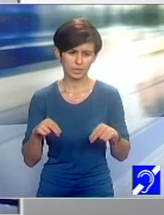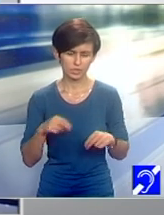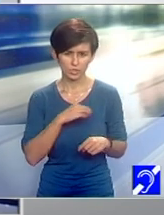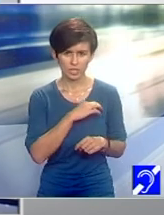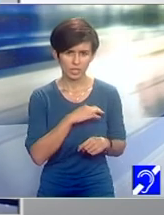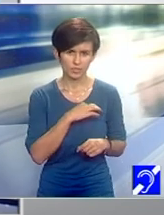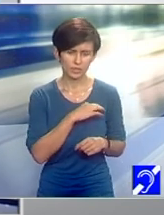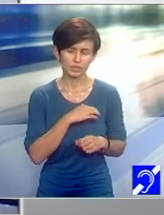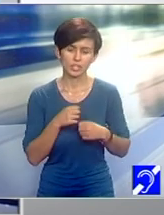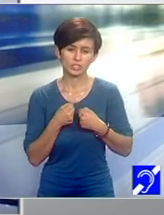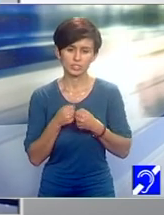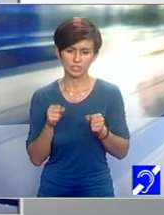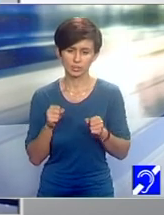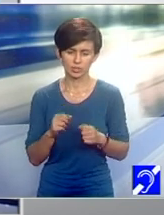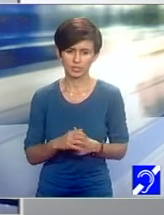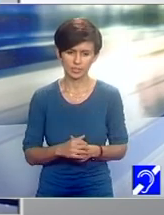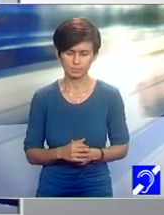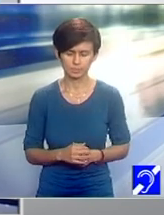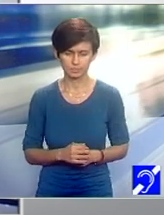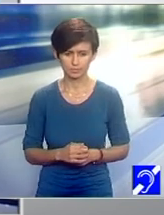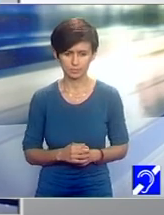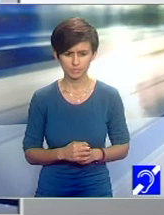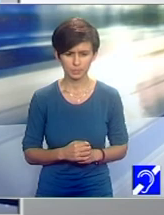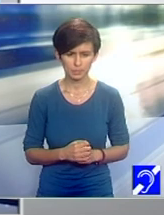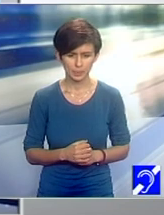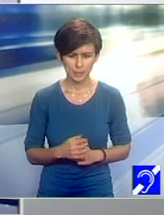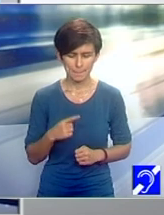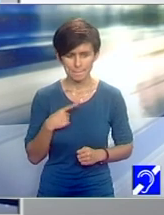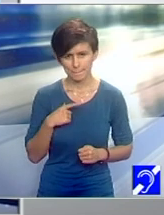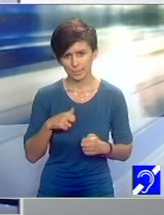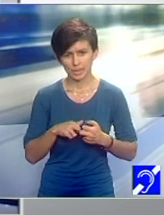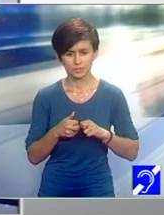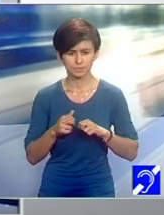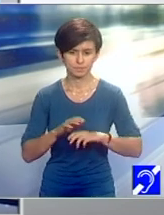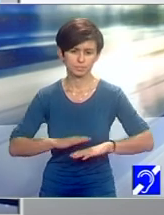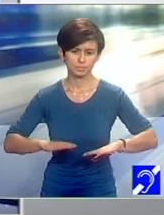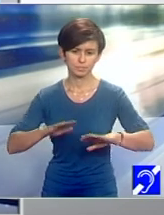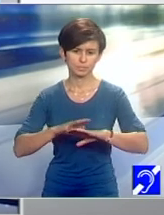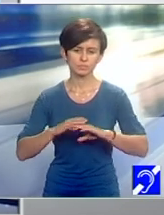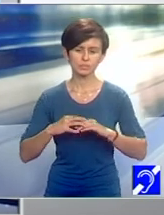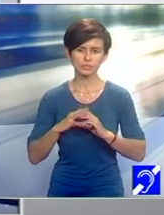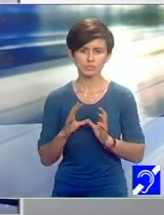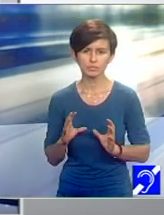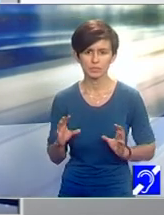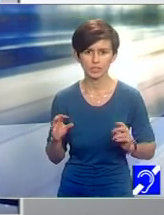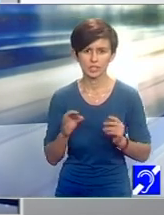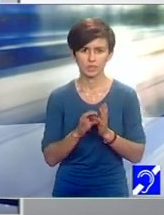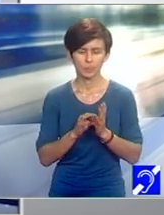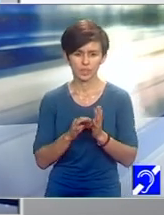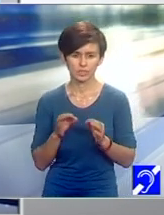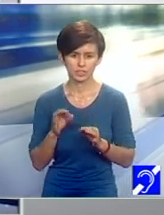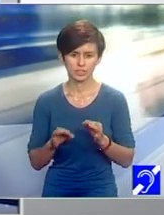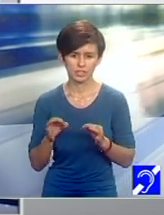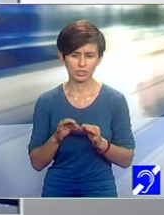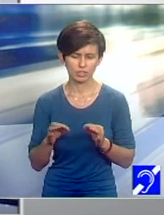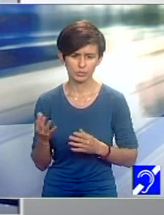termine universitatea. Deci nu este, desigur, problemă generală a României, a condiției economice în care